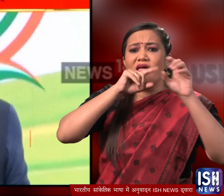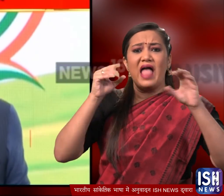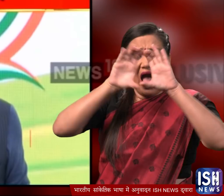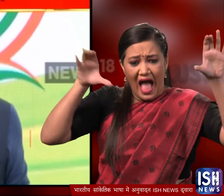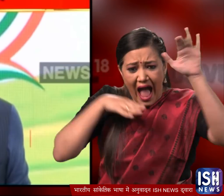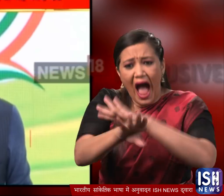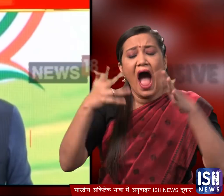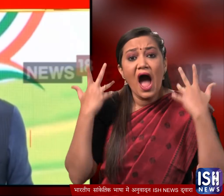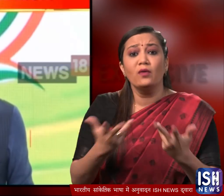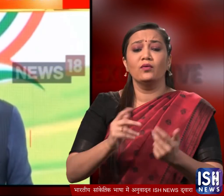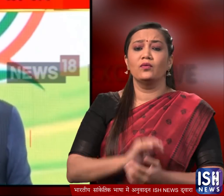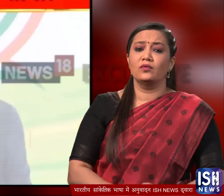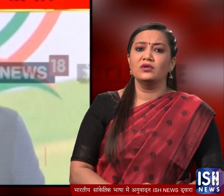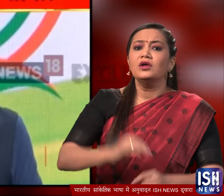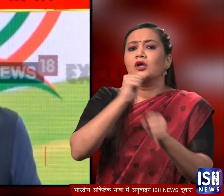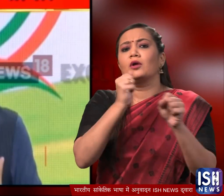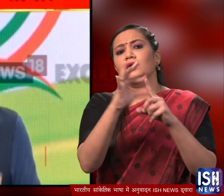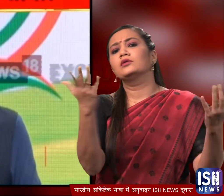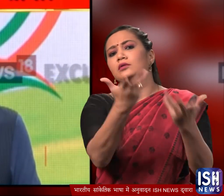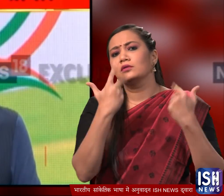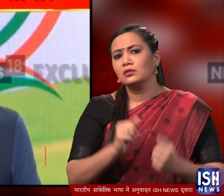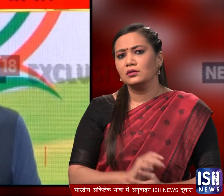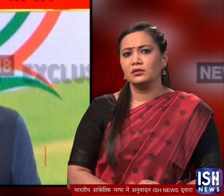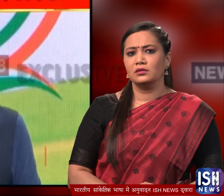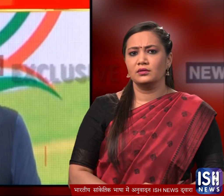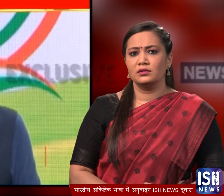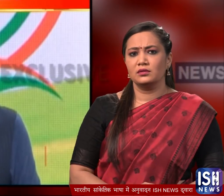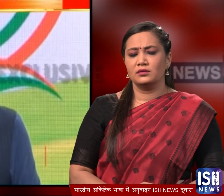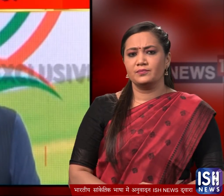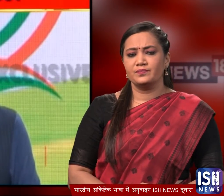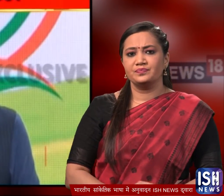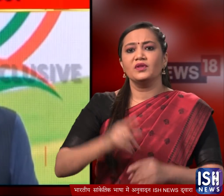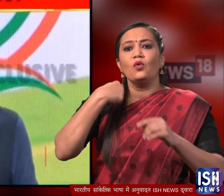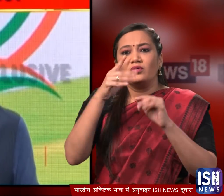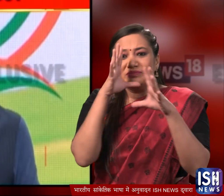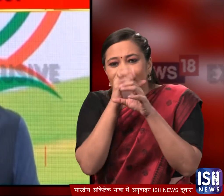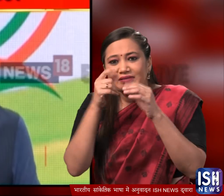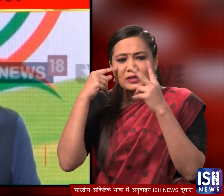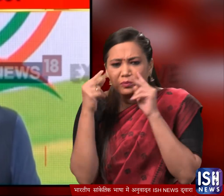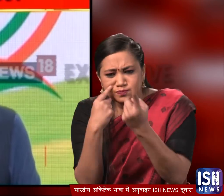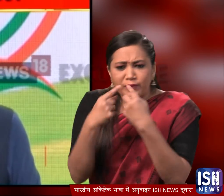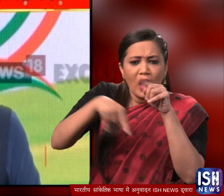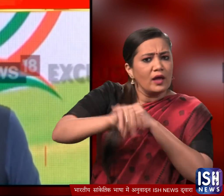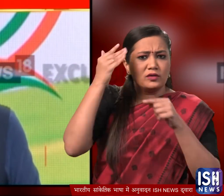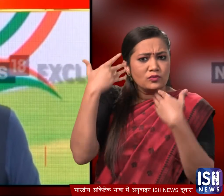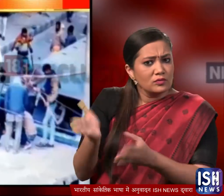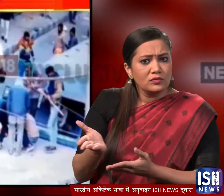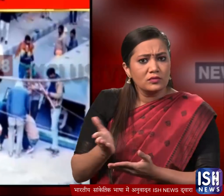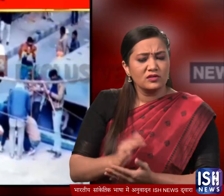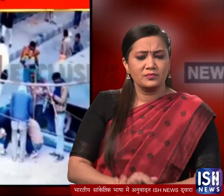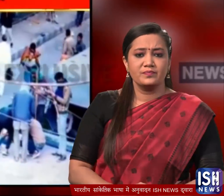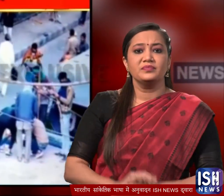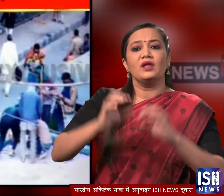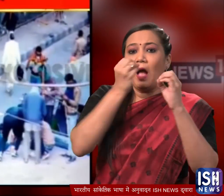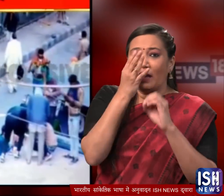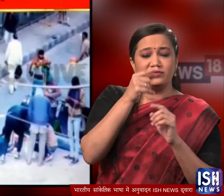लाल किले में कैसे घुस सकते हैं? तो सरकार क्या कर रही थी, गुप्तचर एजेंसियां क्या कर रही थी? जिसके